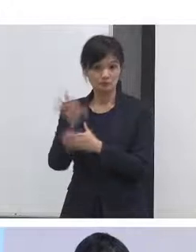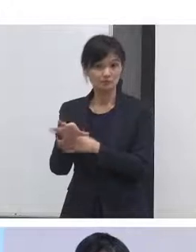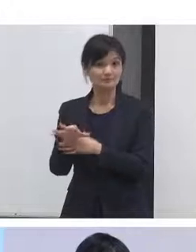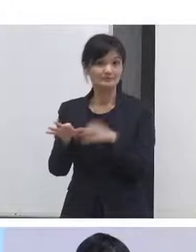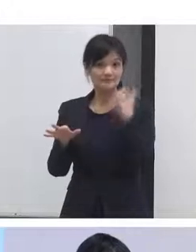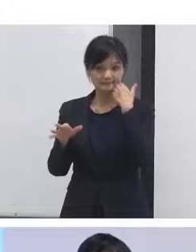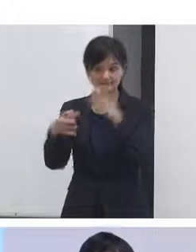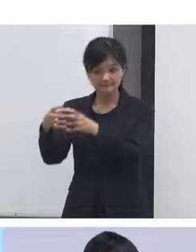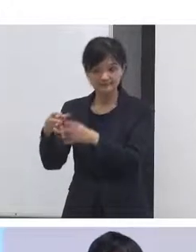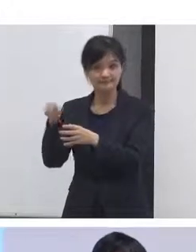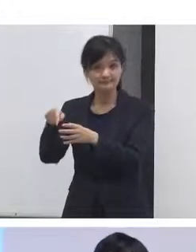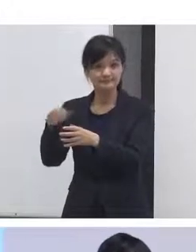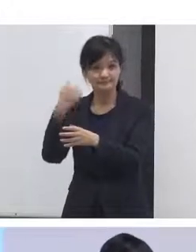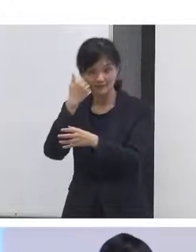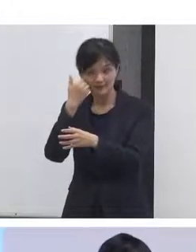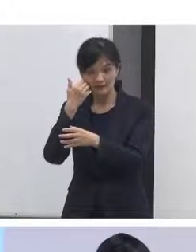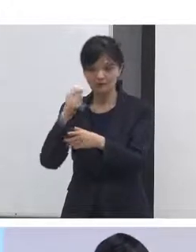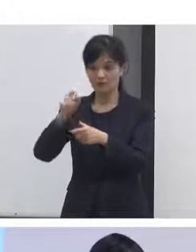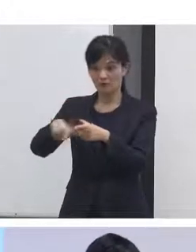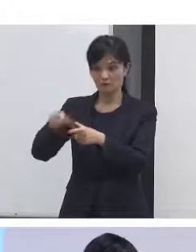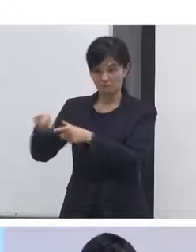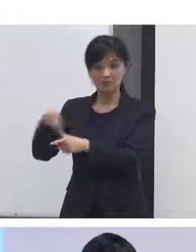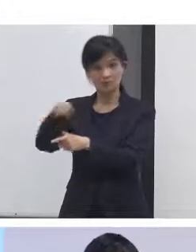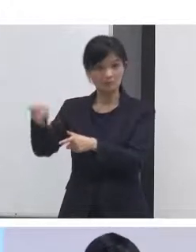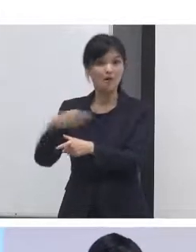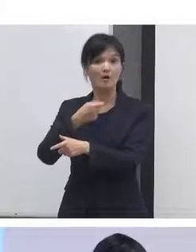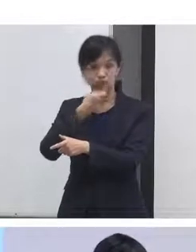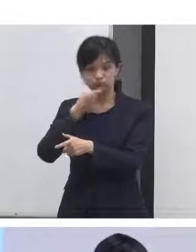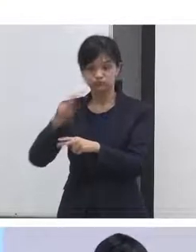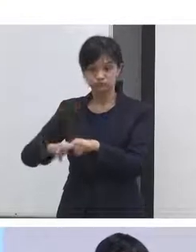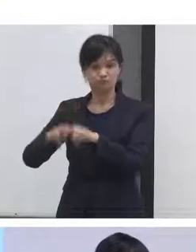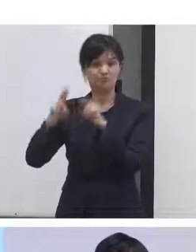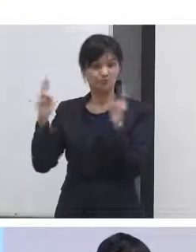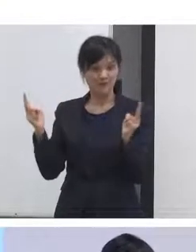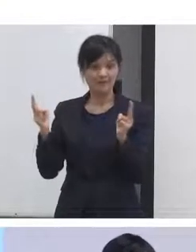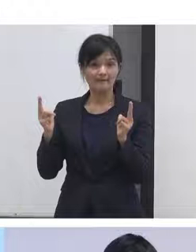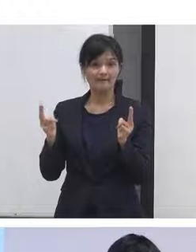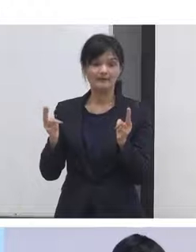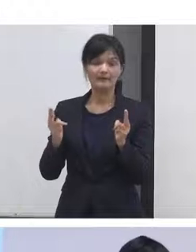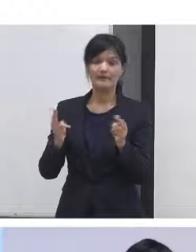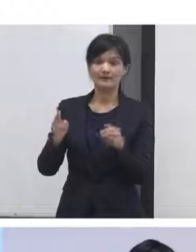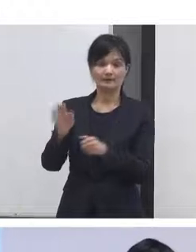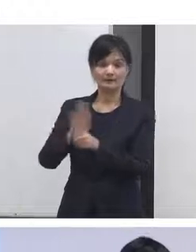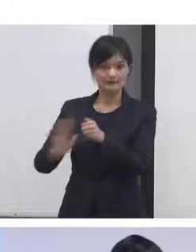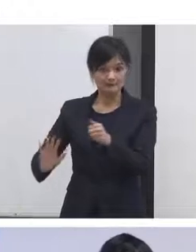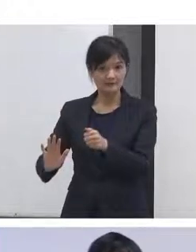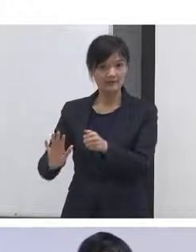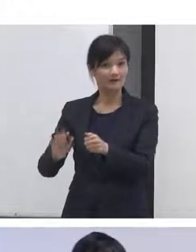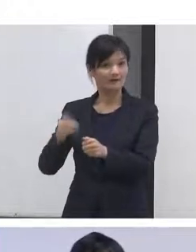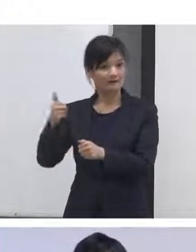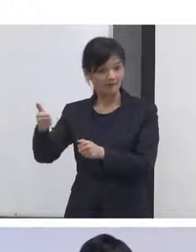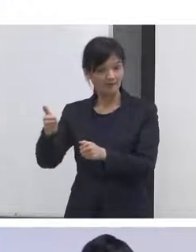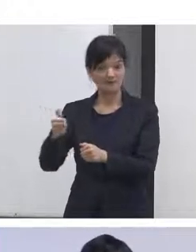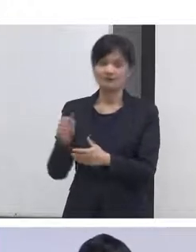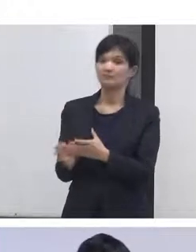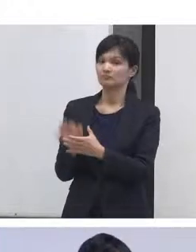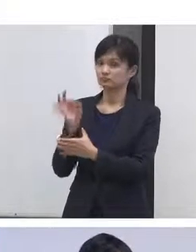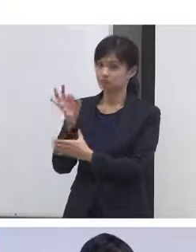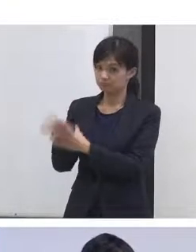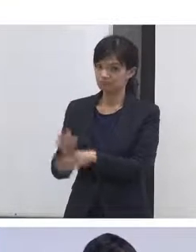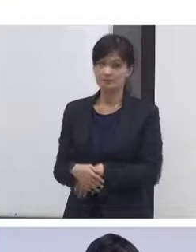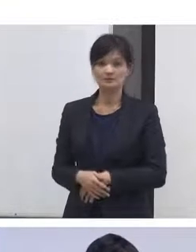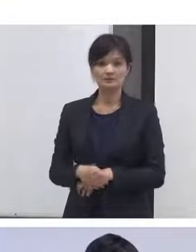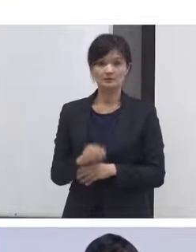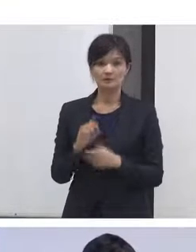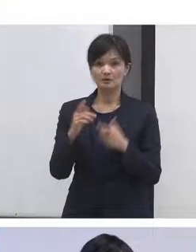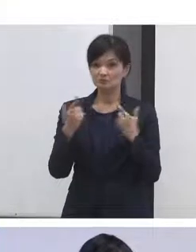把成果开放的企业，或者是愿意开放他的投资下去可以产生出开放结果的东西，而不是说用这一种就是投资某个产业把